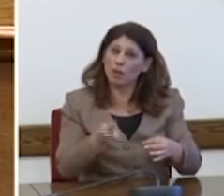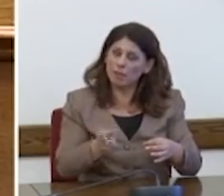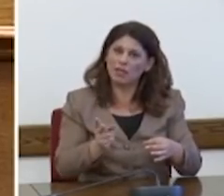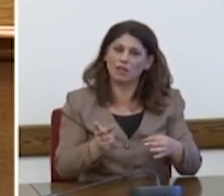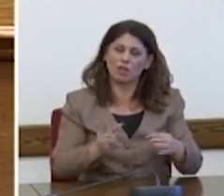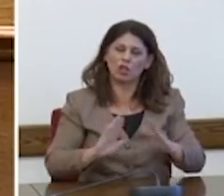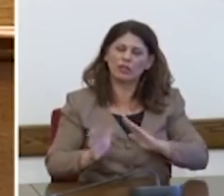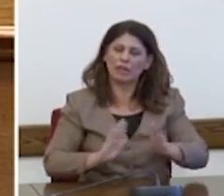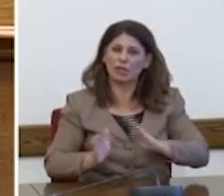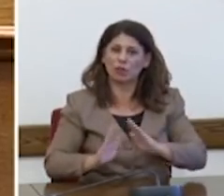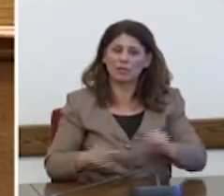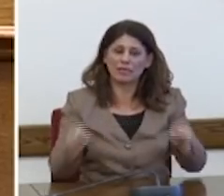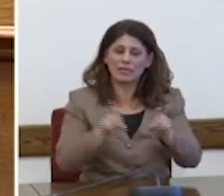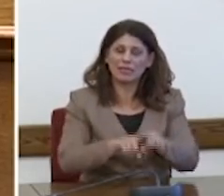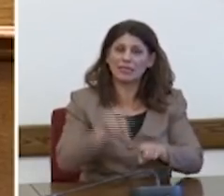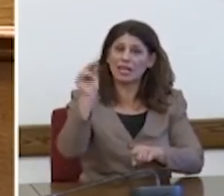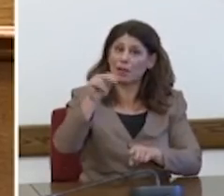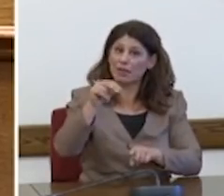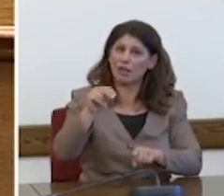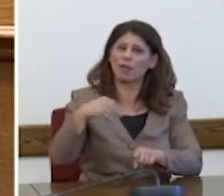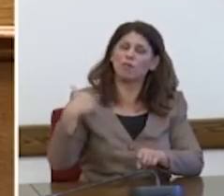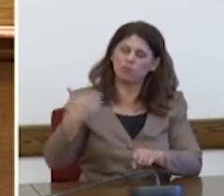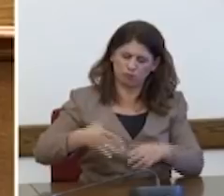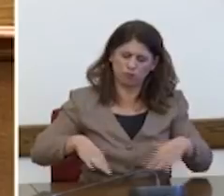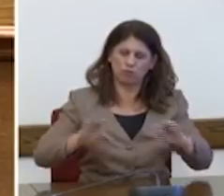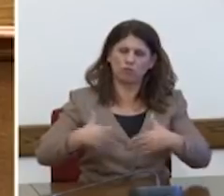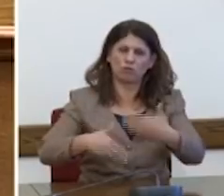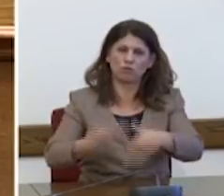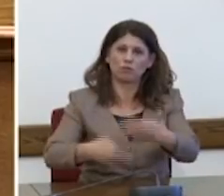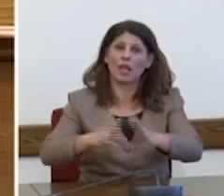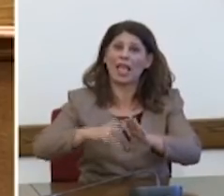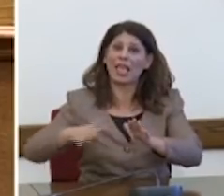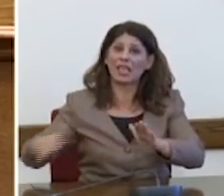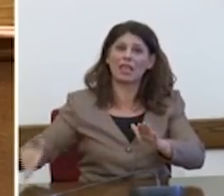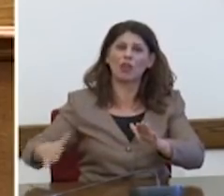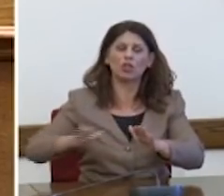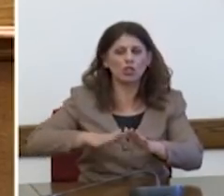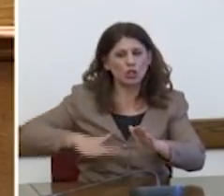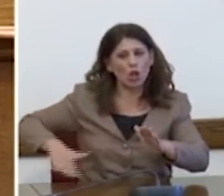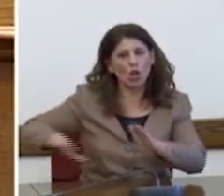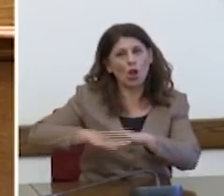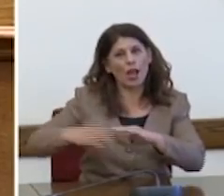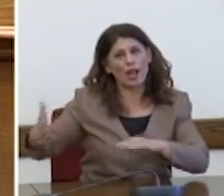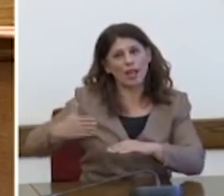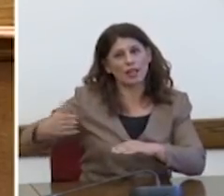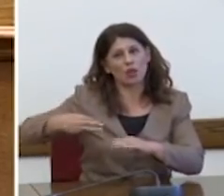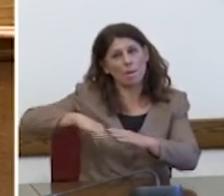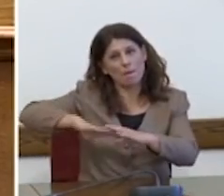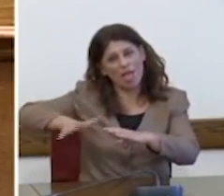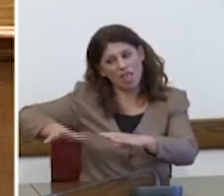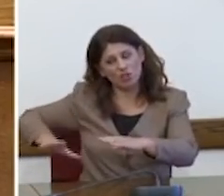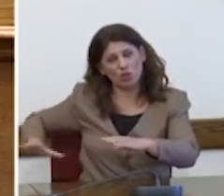διευθετήσεων συνεκμετάλλευσης που δρομολογούνται στο Αιγαίο και σε όλη την Ανατολική Μεσόγειο. Και